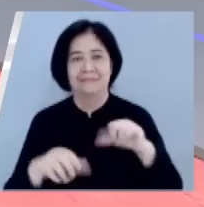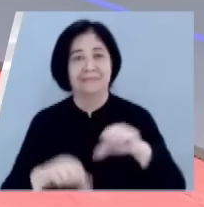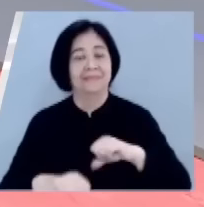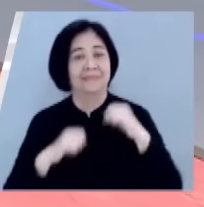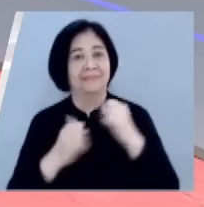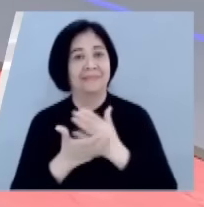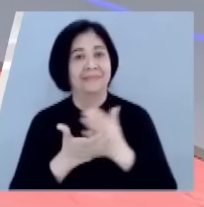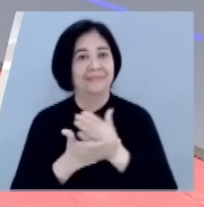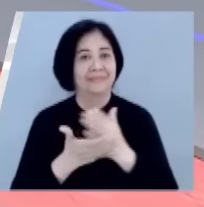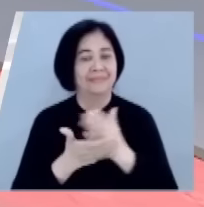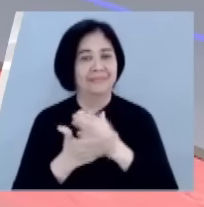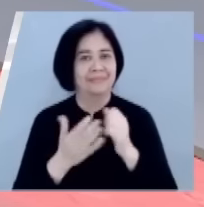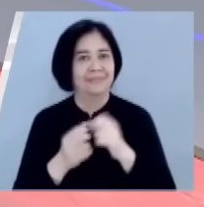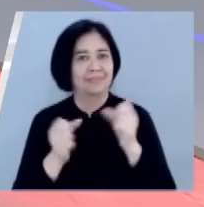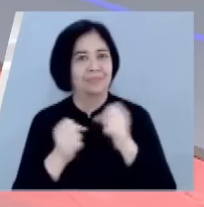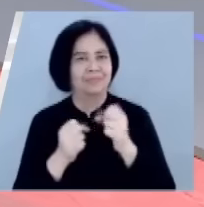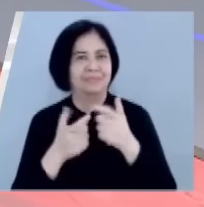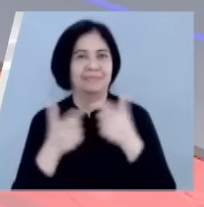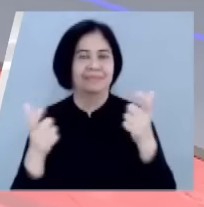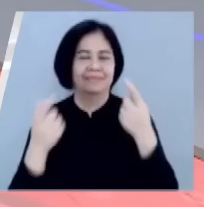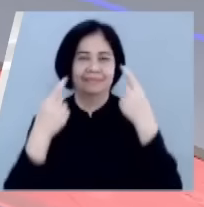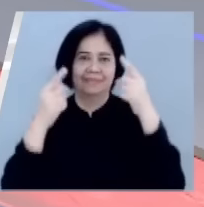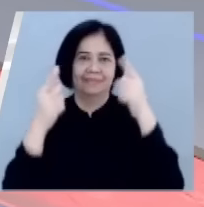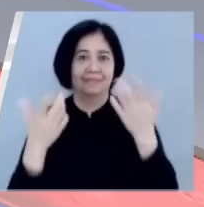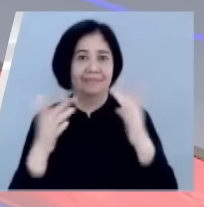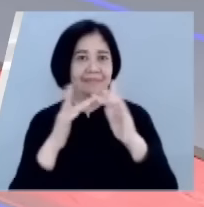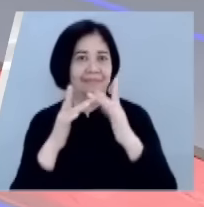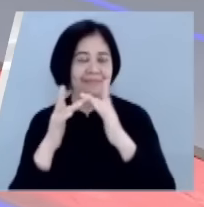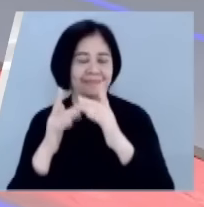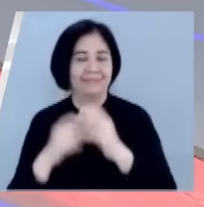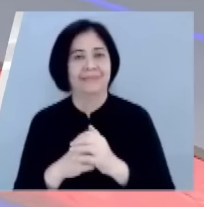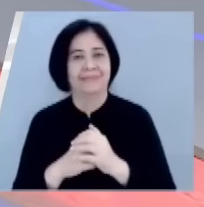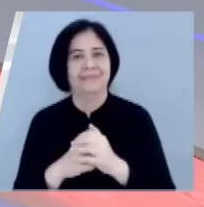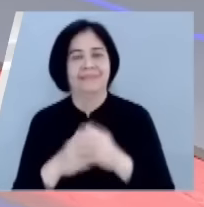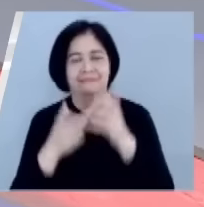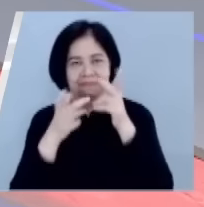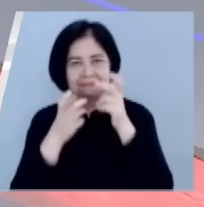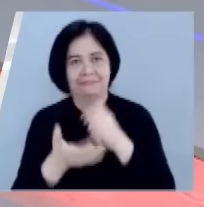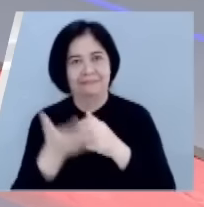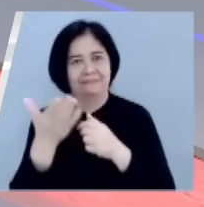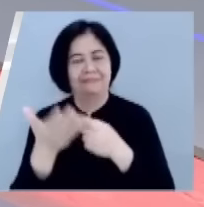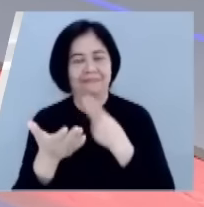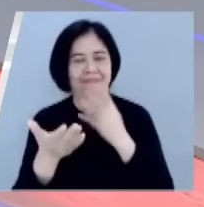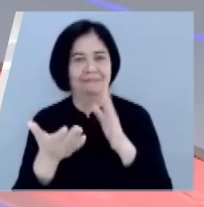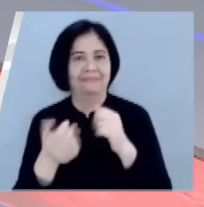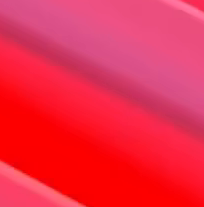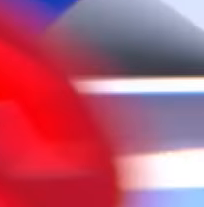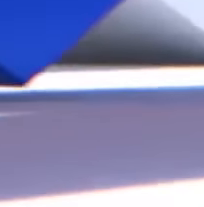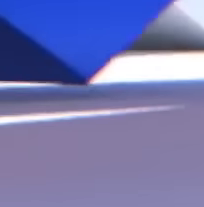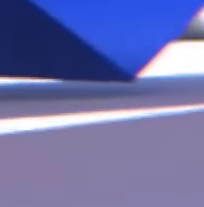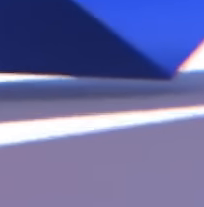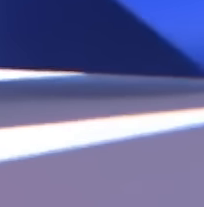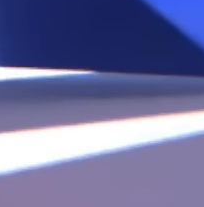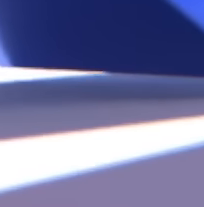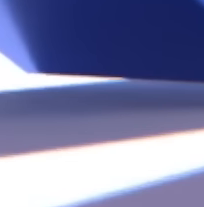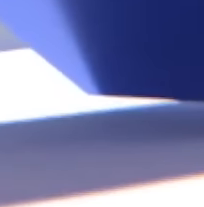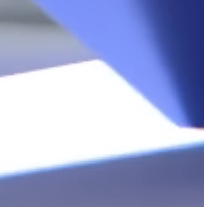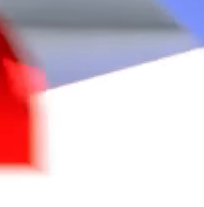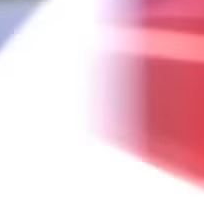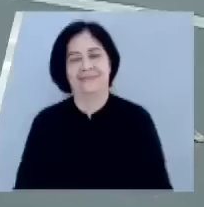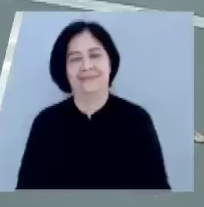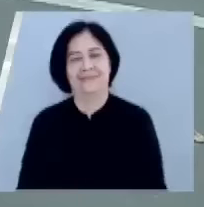ang kanilang small to big achievements sa social media. Pakinggan natin ang boses mo sa pagtutok ni Darling Kai.